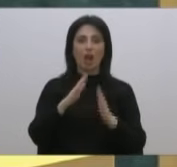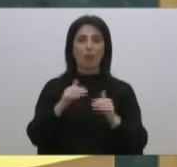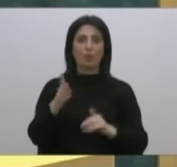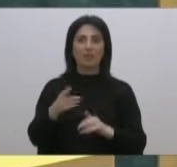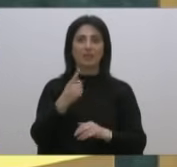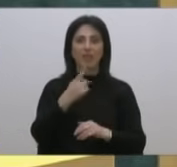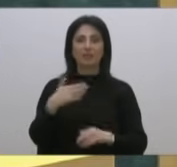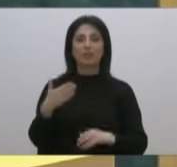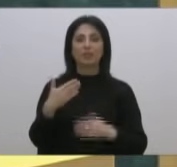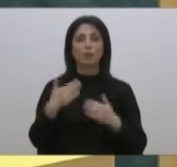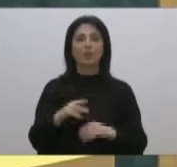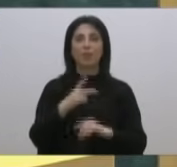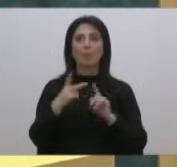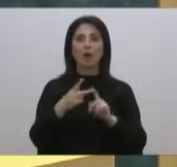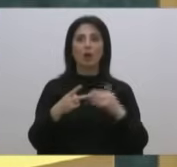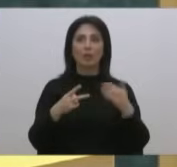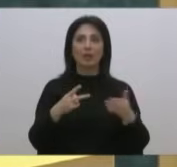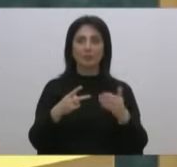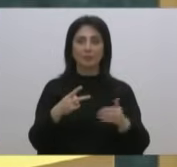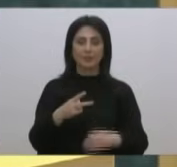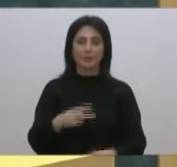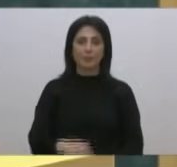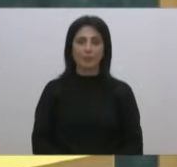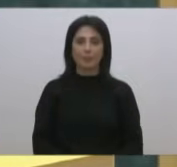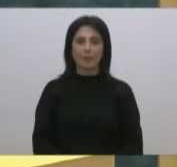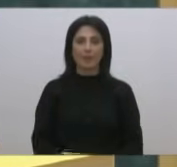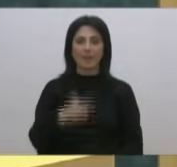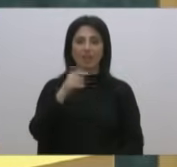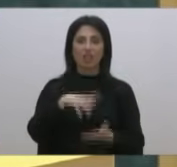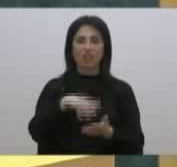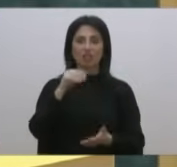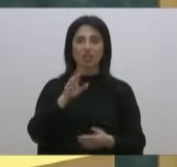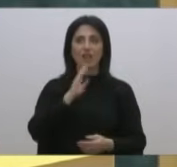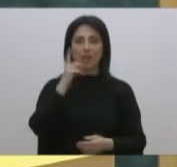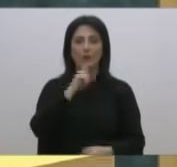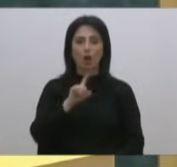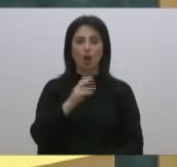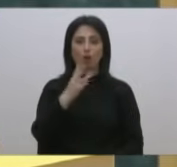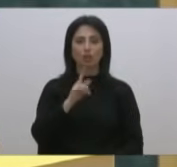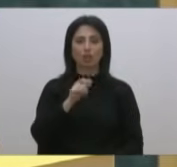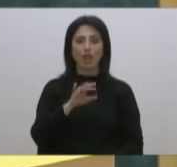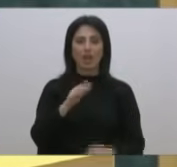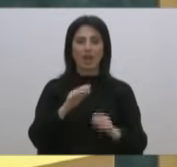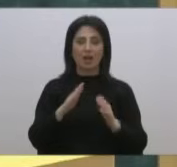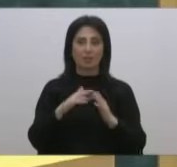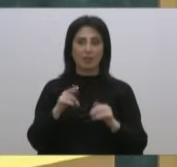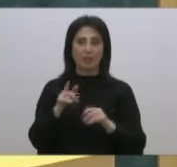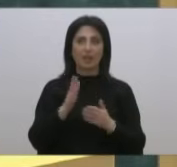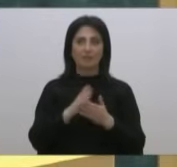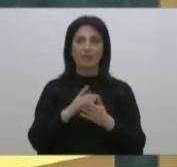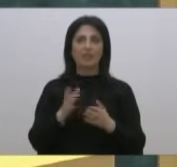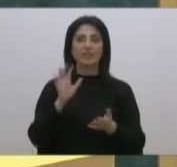ბანაკი ერთის ხრივ, მეორეს ხრივ გირჩის და Kabatoni Hoshtarias Banaki,